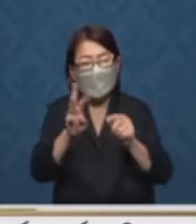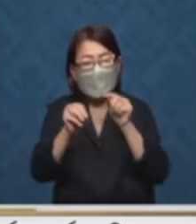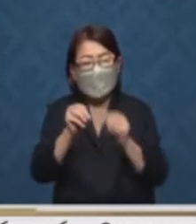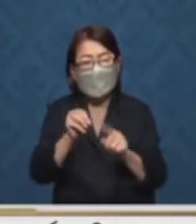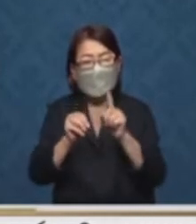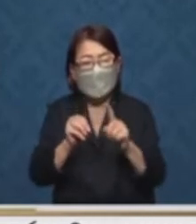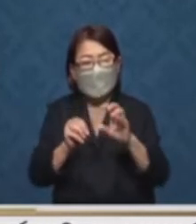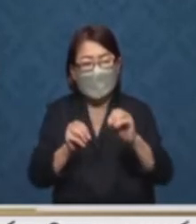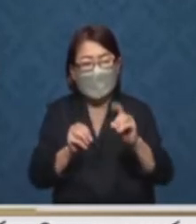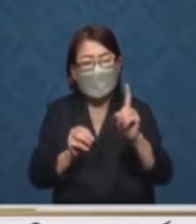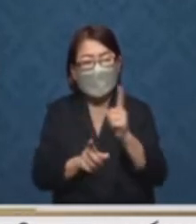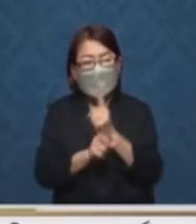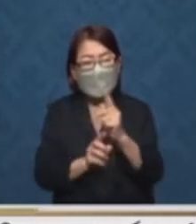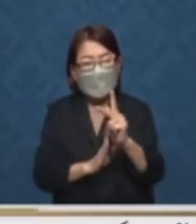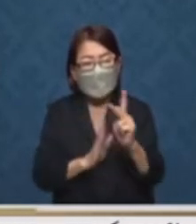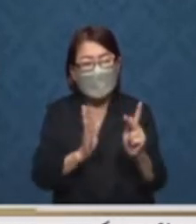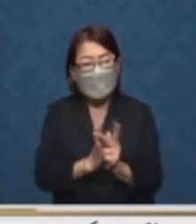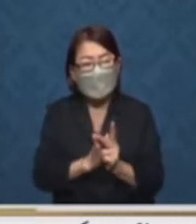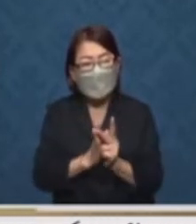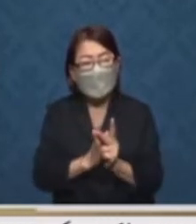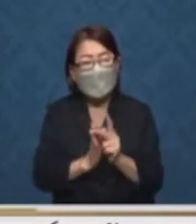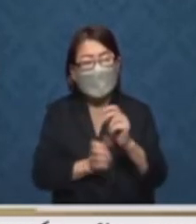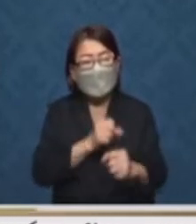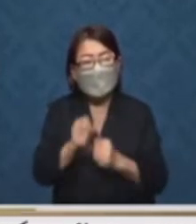ของรัฐธรรมนูญแห่งราชอาณาจักรไทย2560